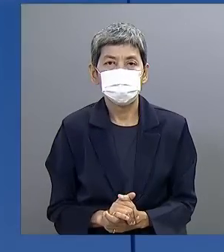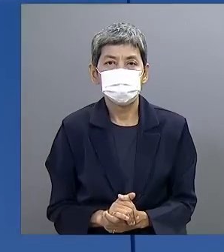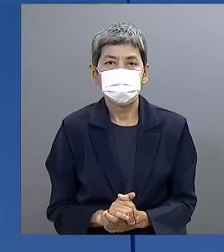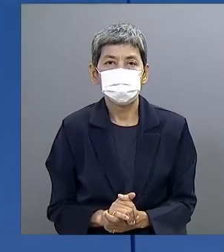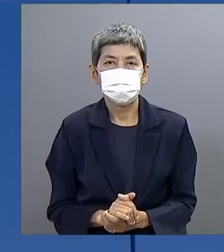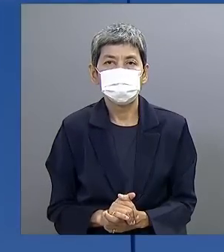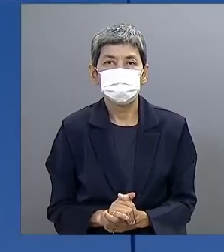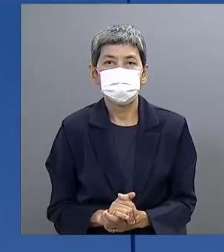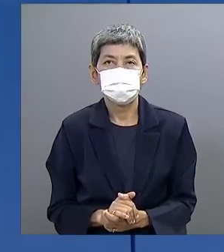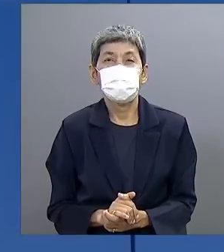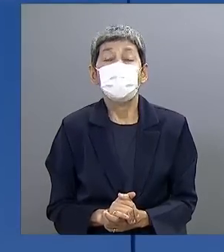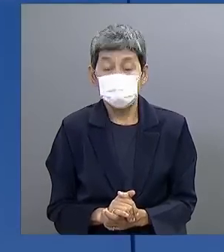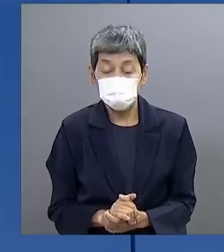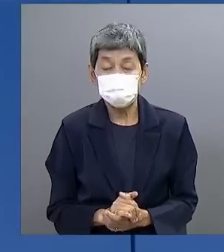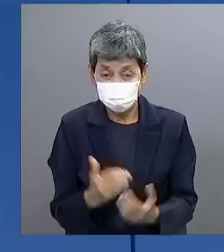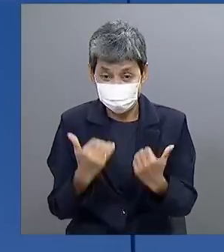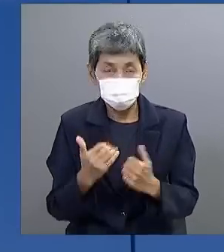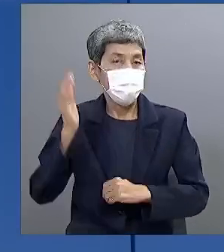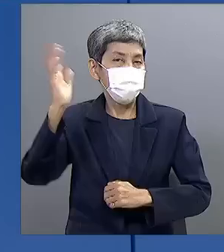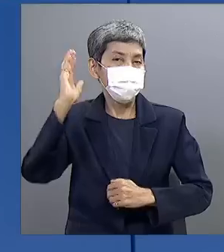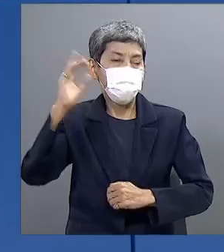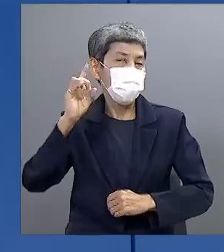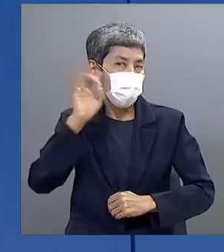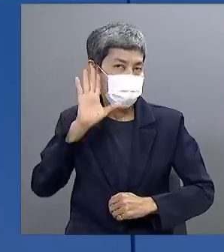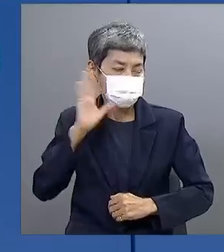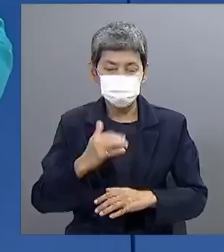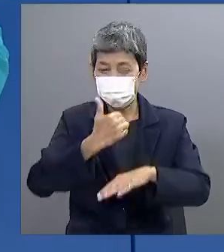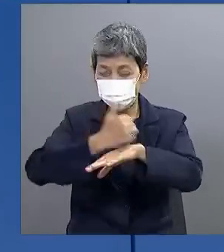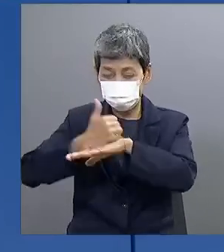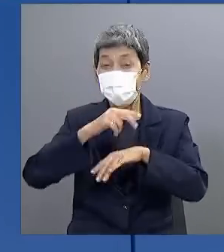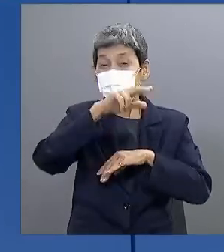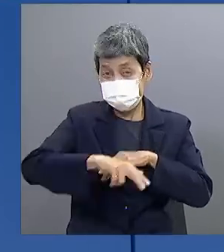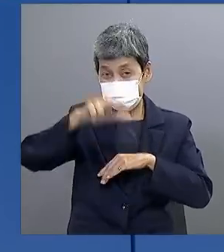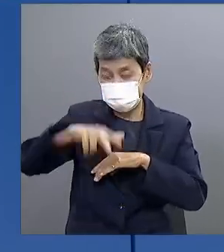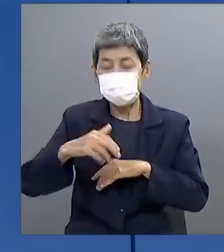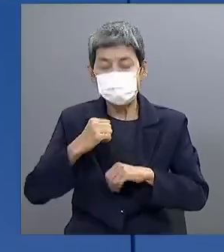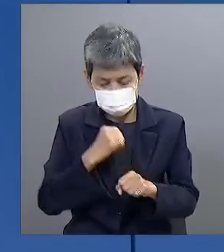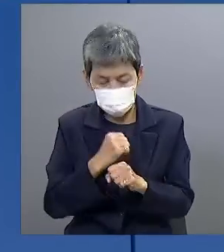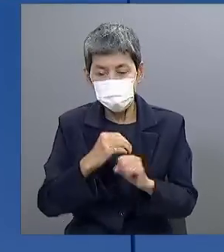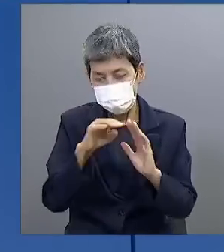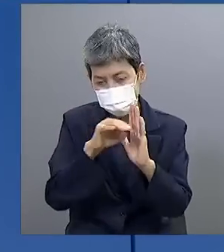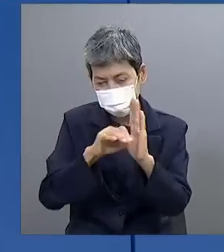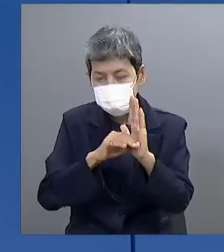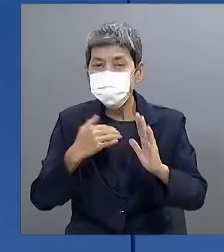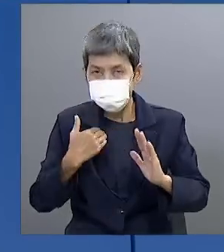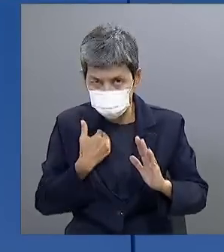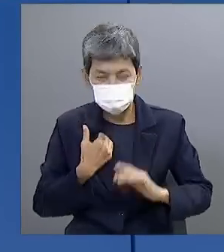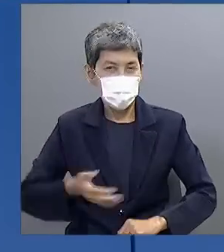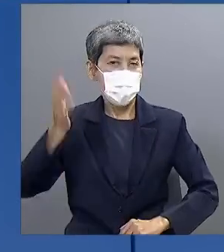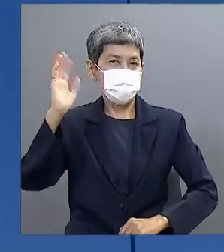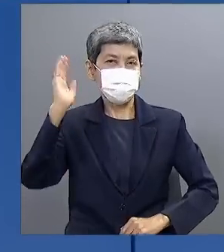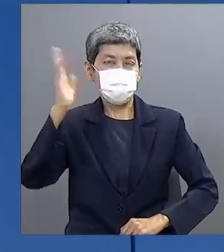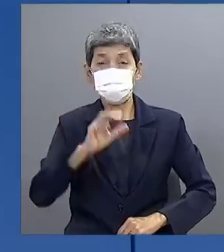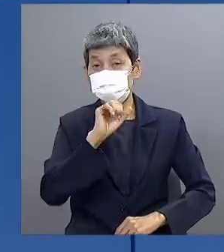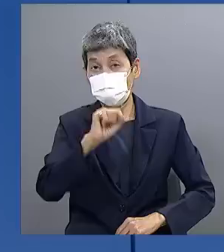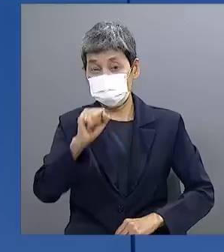ค่ะโดยหลังจากการอภิปรายไม่ไว้วางใจแกนนำเพื่อไทยเขาก็วางไทม์ไลน์เอาไว้นะคะว่าในการเปิดตัวส.ส.ทั้งภาค